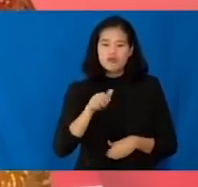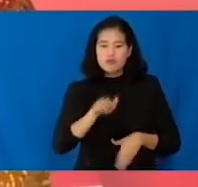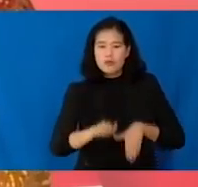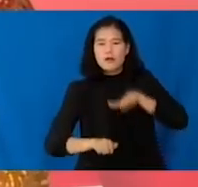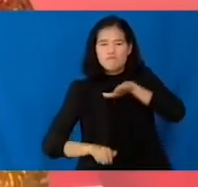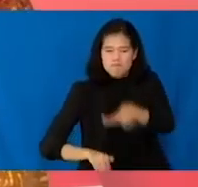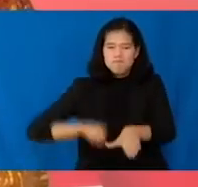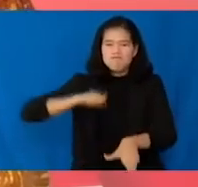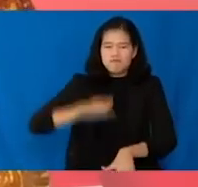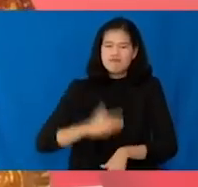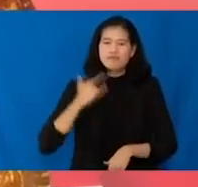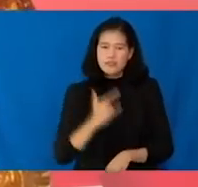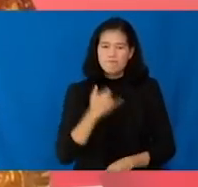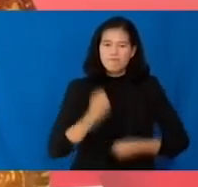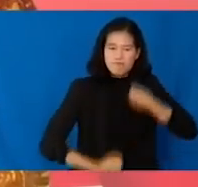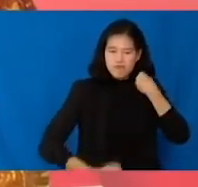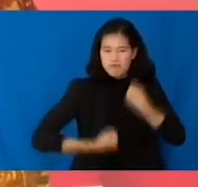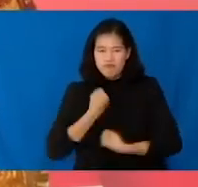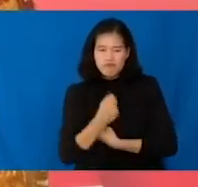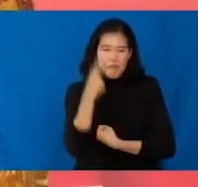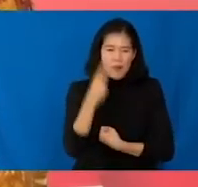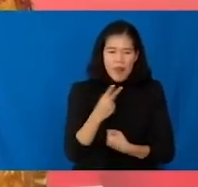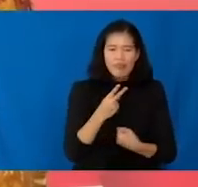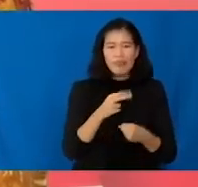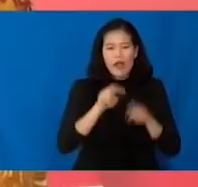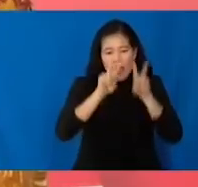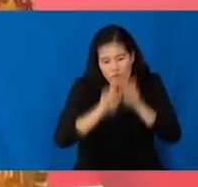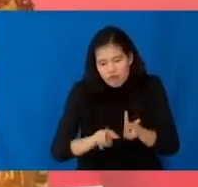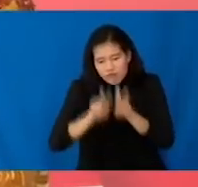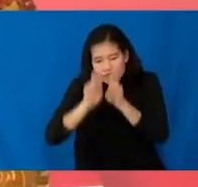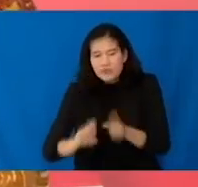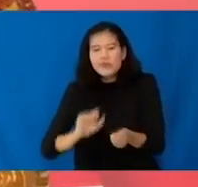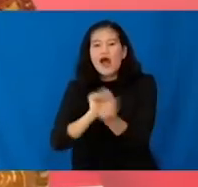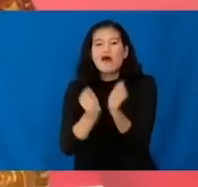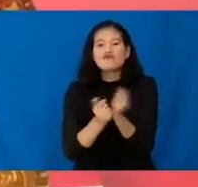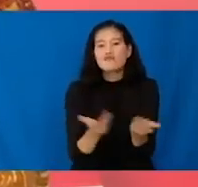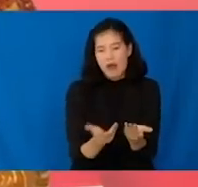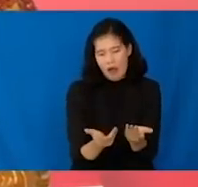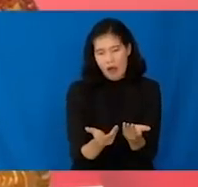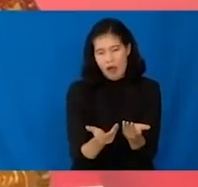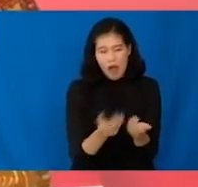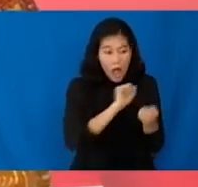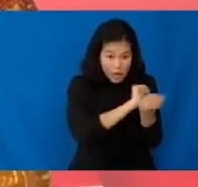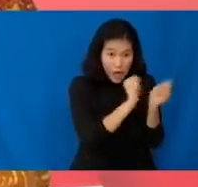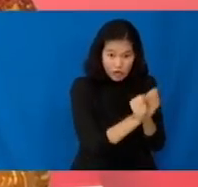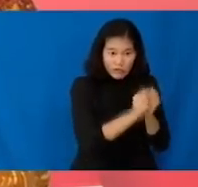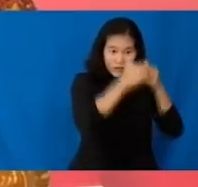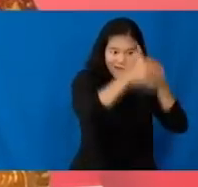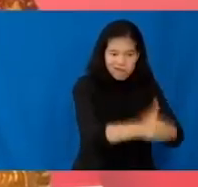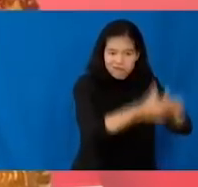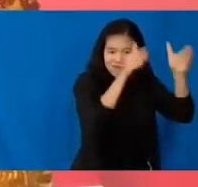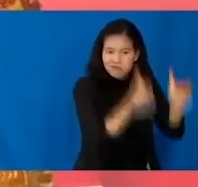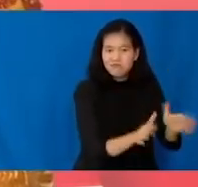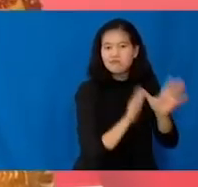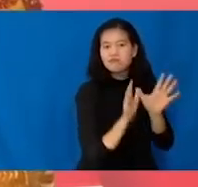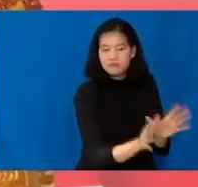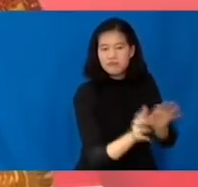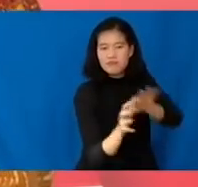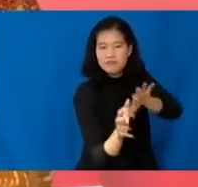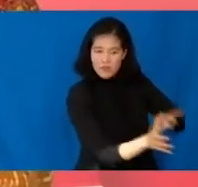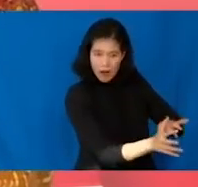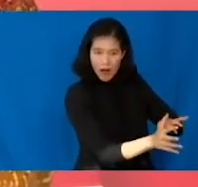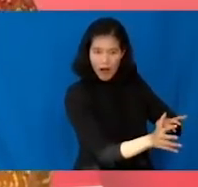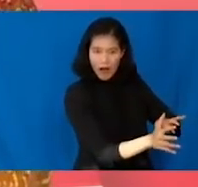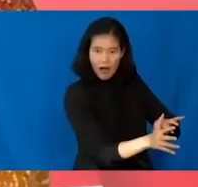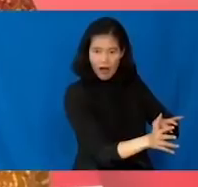lebih agresif lagi untuk menemukan kasus baru dan kemudian melakukan isolasi agar kemudian kita bisa